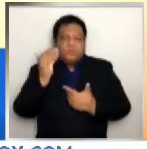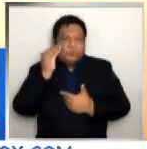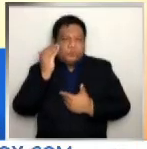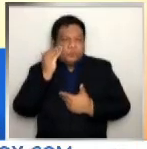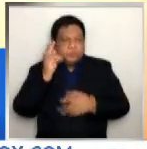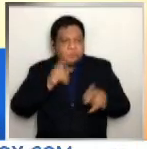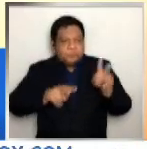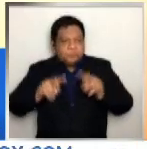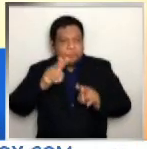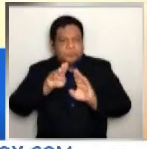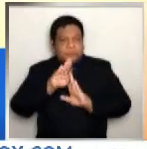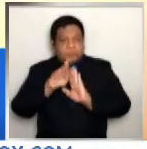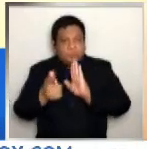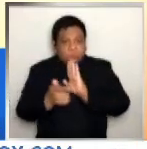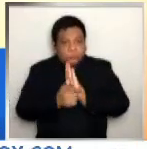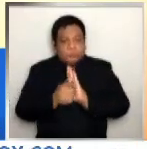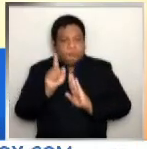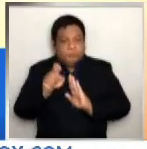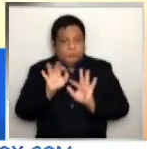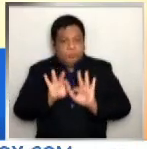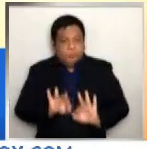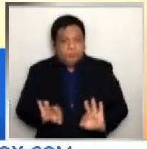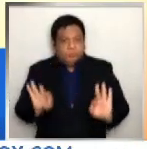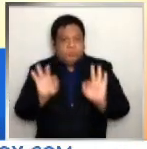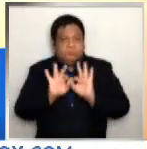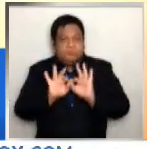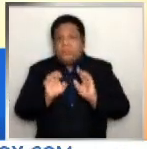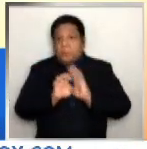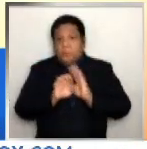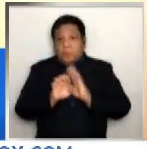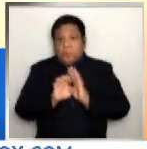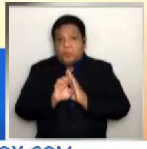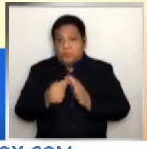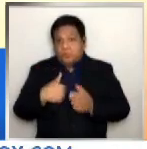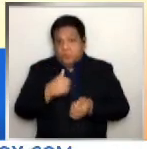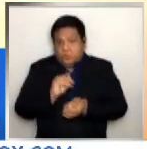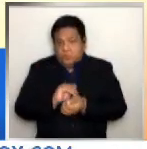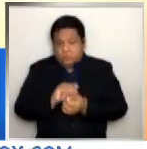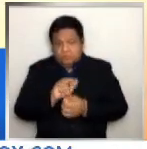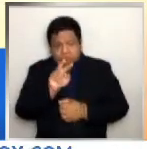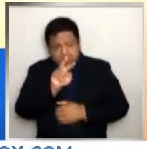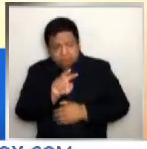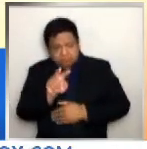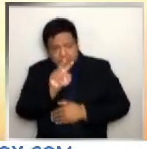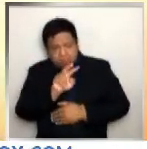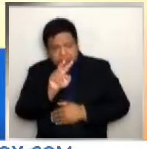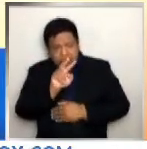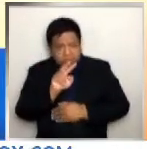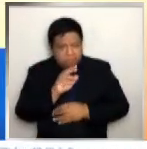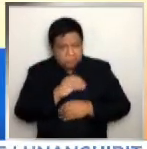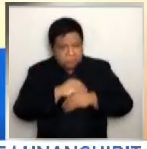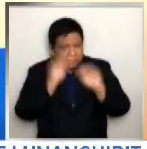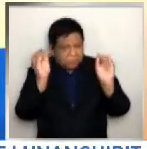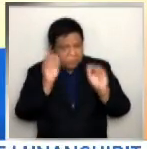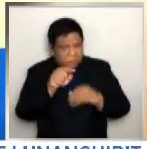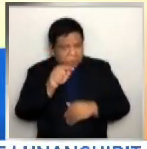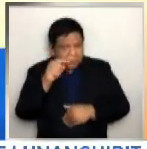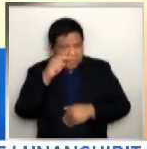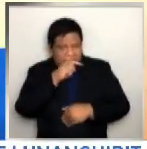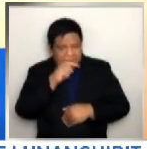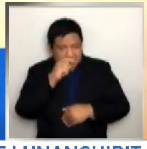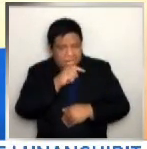kung minsan, kung obvious sa pagtingin sa isang pasyente, alam niya na nagsisinungaling or may mga simptomas